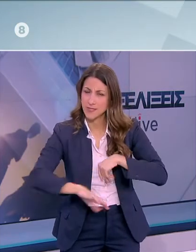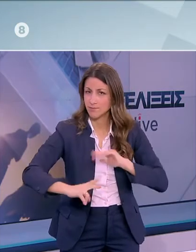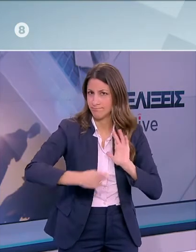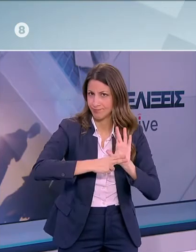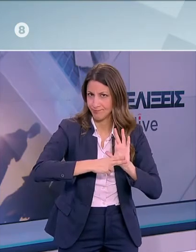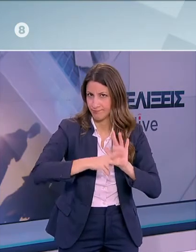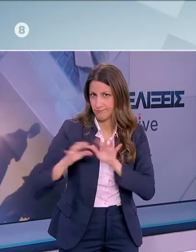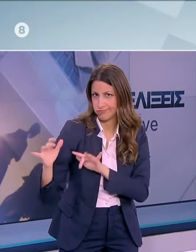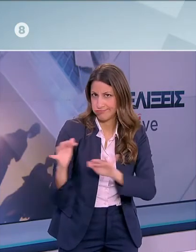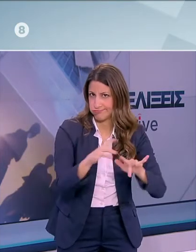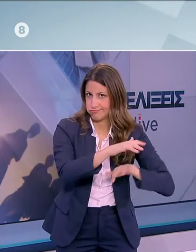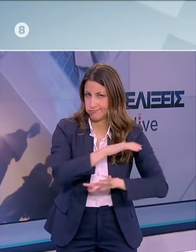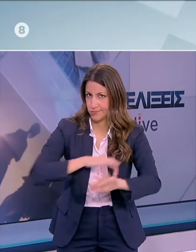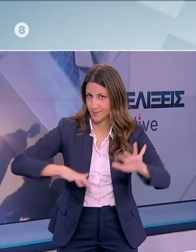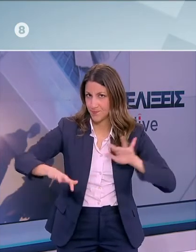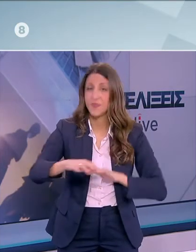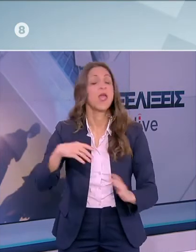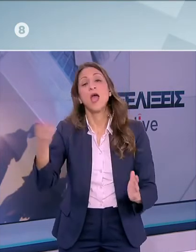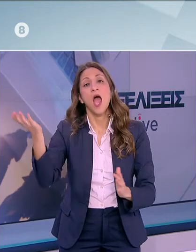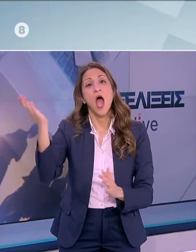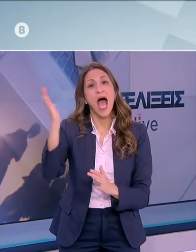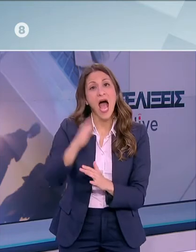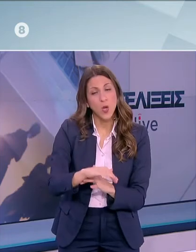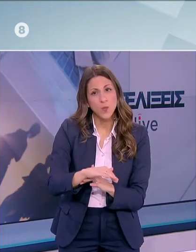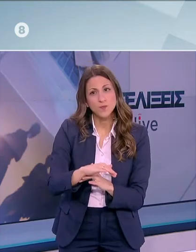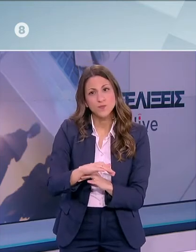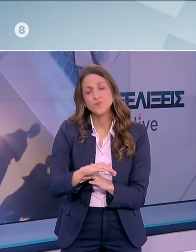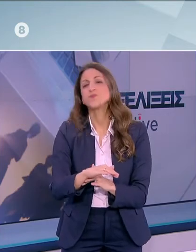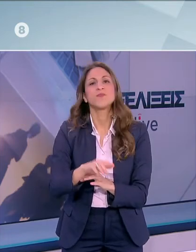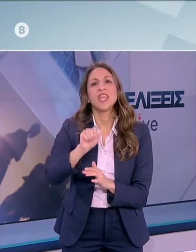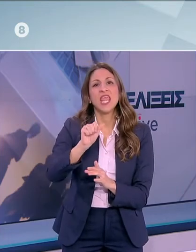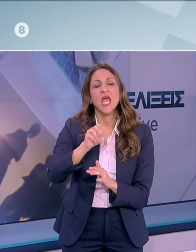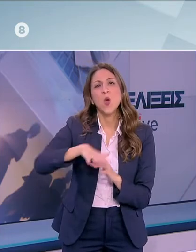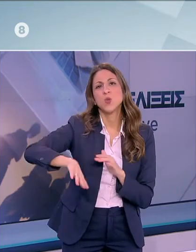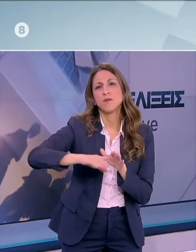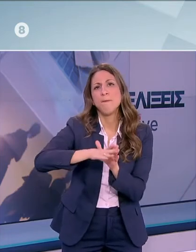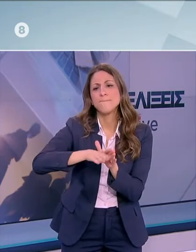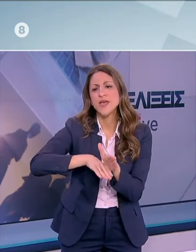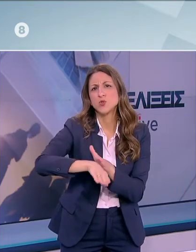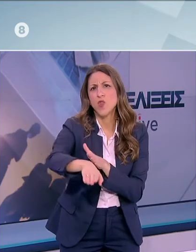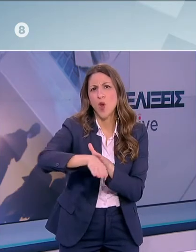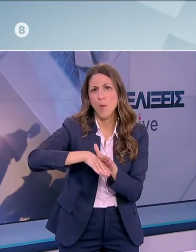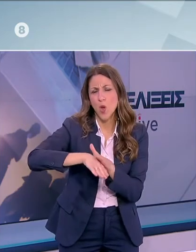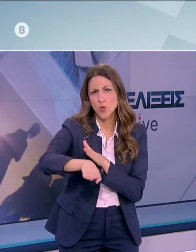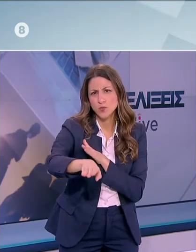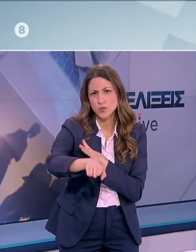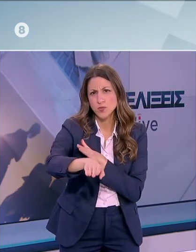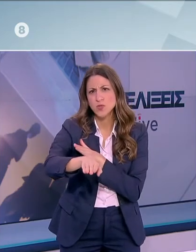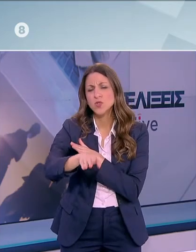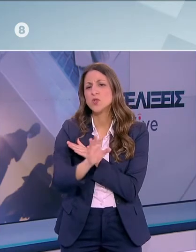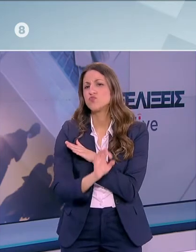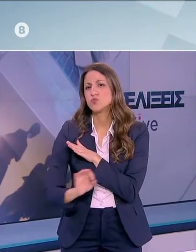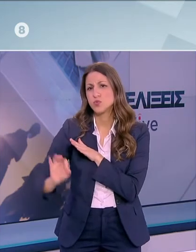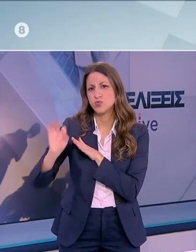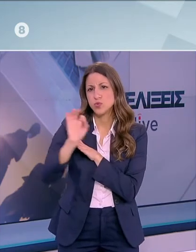αποφασίστηκε ο περιορισμός κίνησης πολιτών και στο προς τον Αιγιαλό πεζοδρόμιο, καθώς και προσωρινή απαγόρευση πρόσβασης εντός των λιμενικών